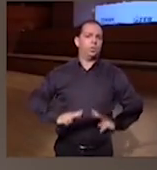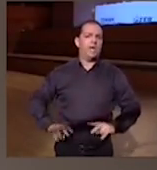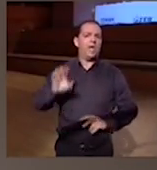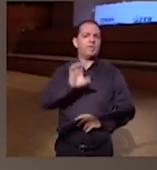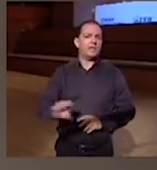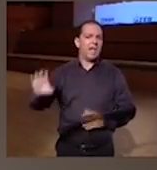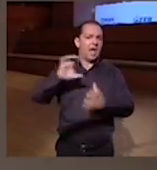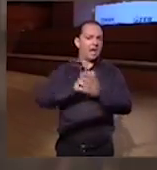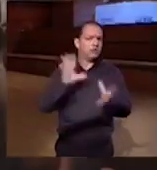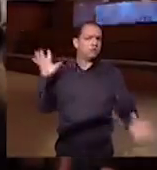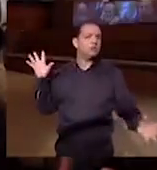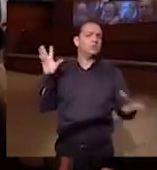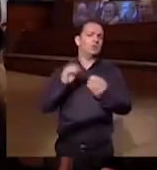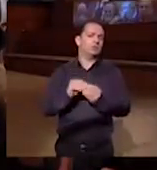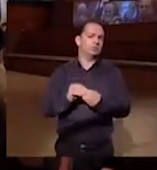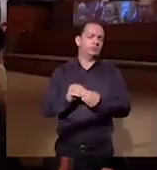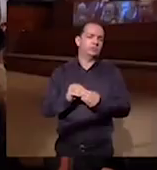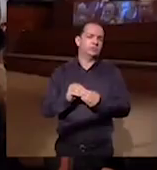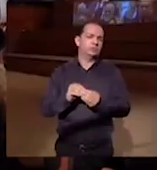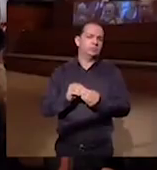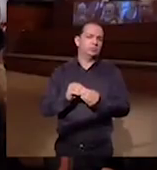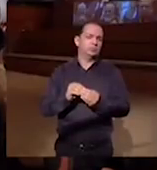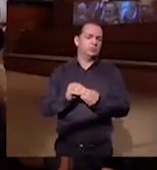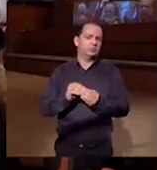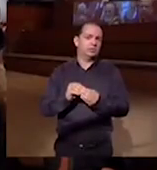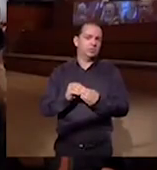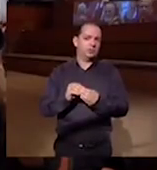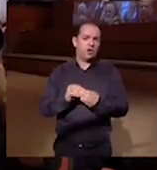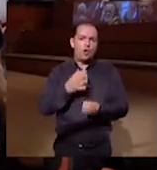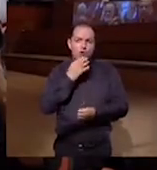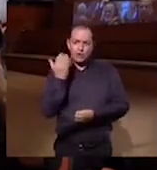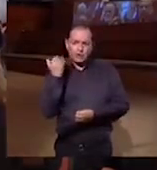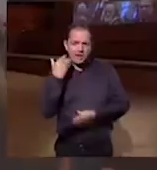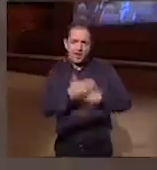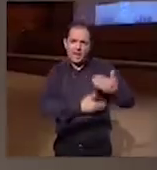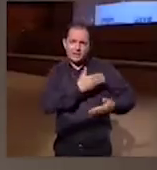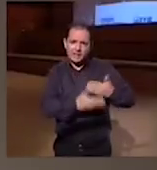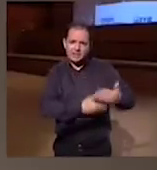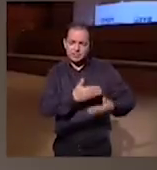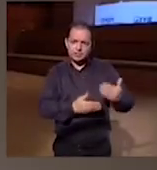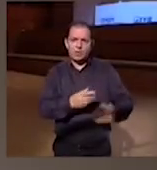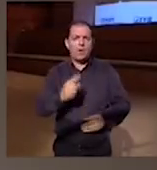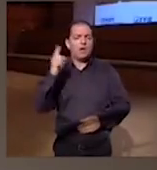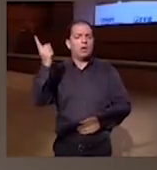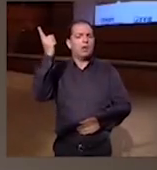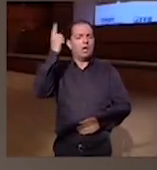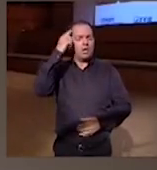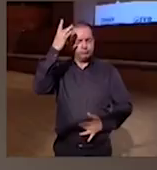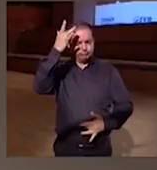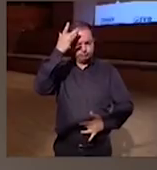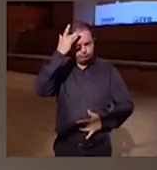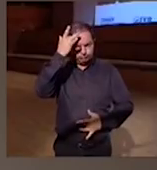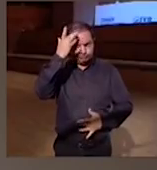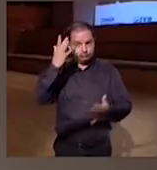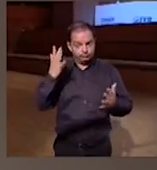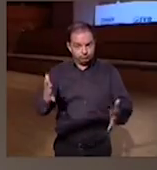της Ευρωπαϊκής Ένωσης. Διότι ειδικότερα μετά τις τελευταίες εξελίξεις, όλοι κατανοούν ότι